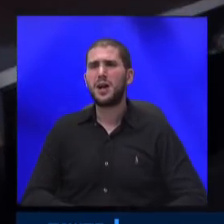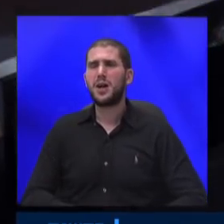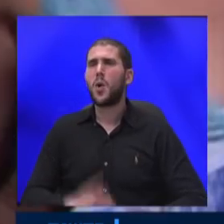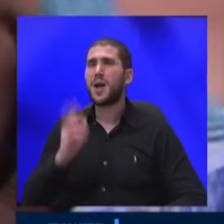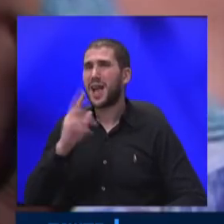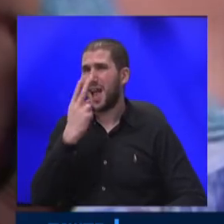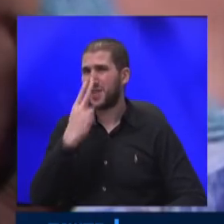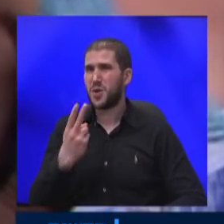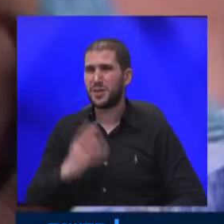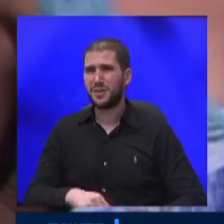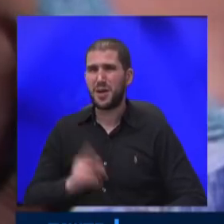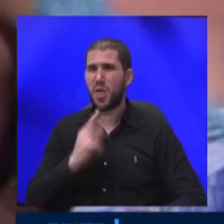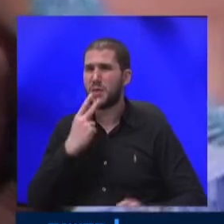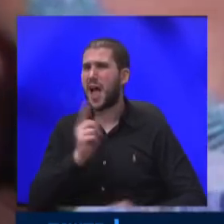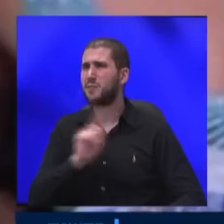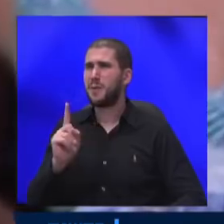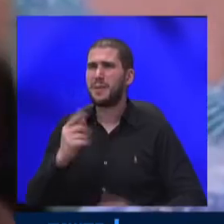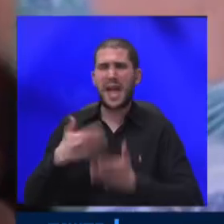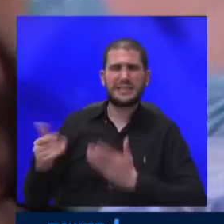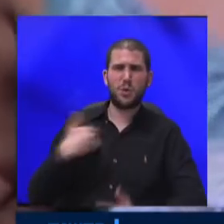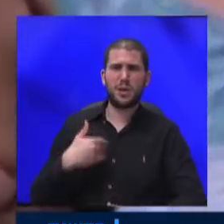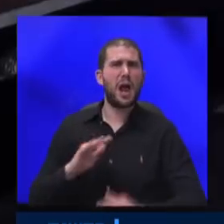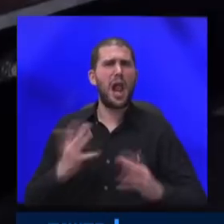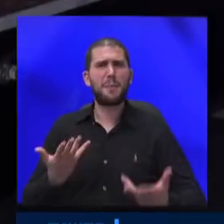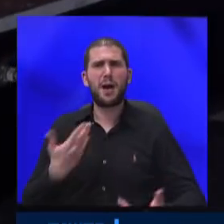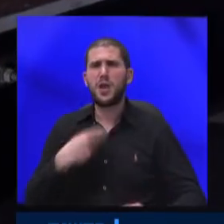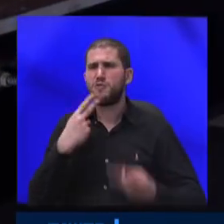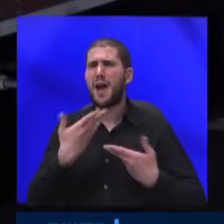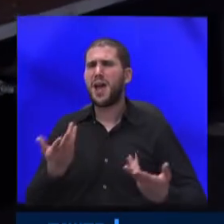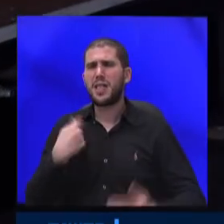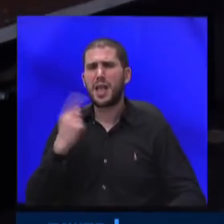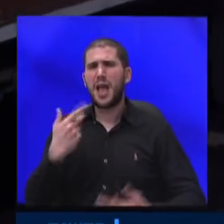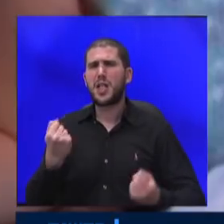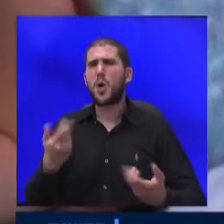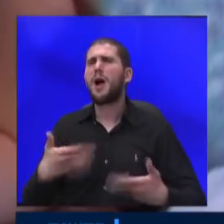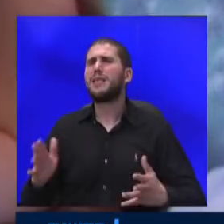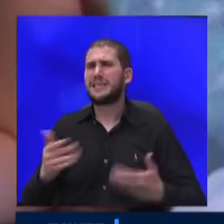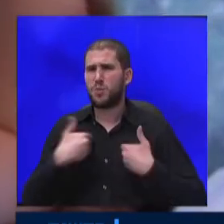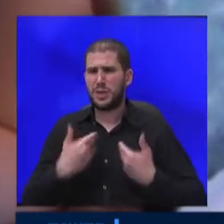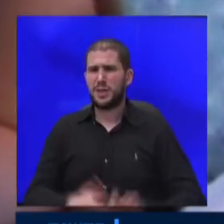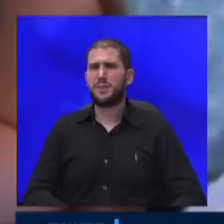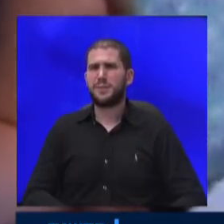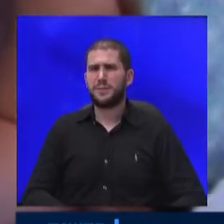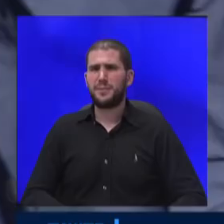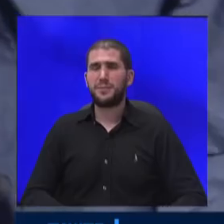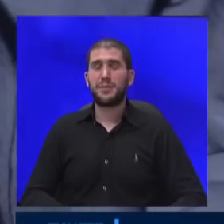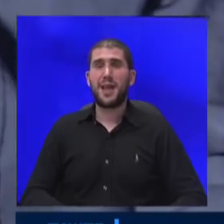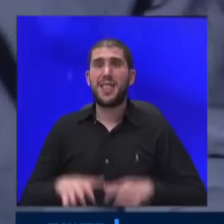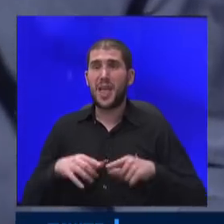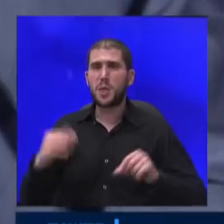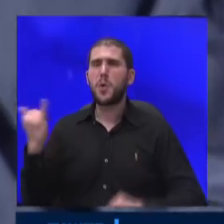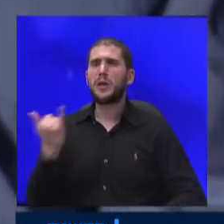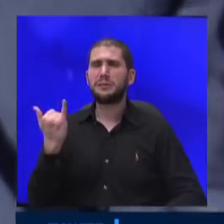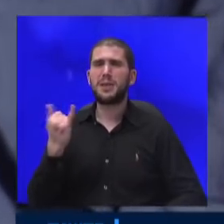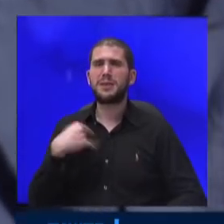חייב לראות. לא עונה על זה בחיים, תרדים ממני. למה? אין תשובה טובה לזה, אני לא יודעת קטן, אין לי כוח לזה, תעזבי אותי. תחתונים כל הזמן נתקעים